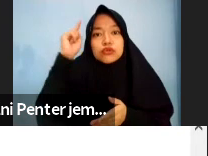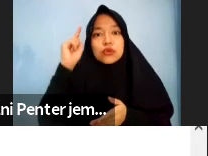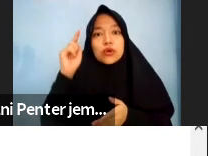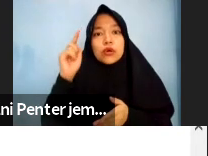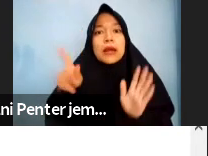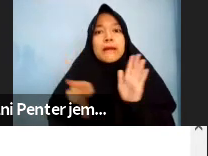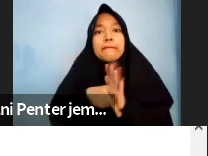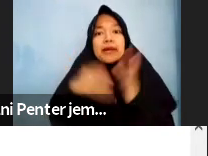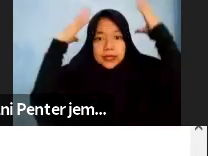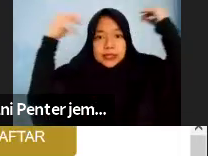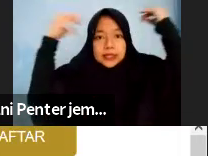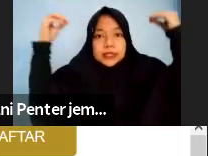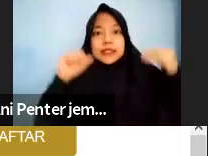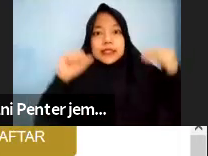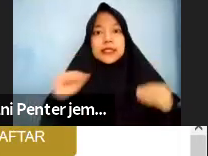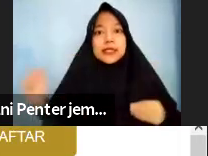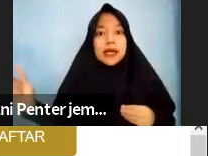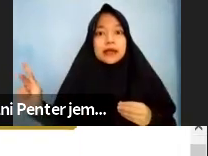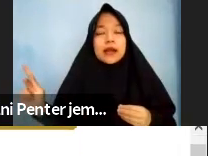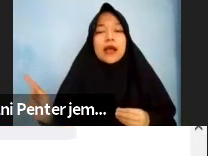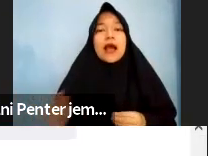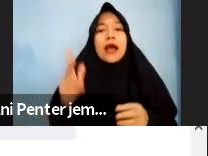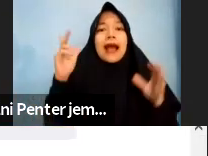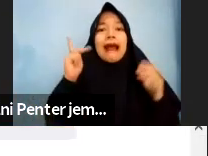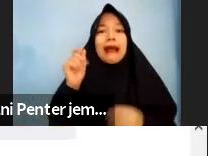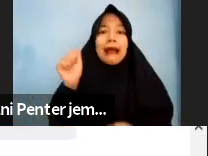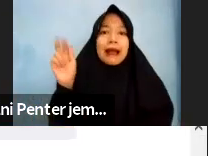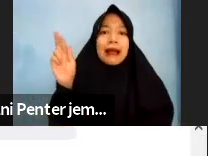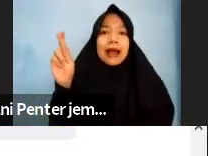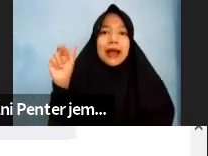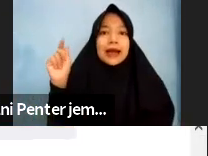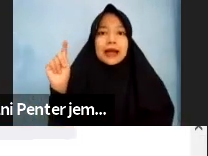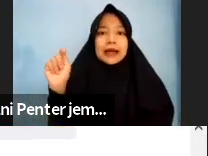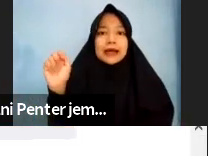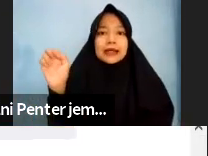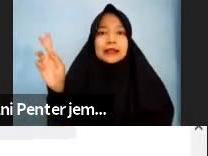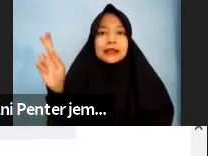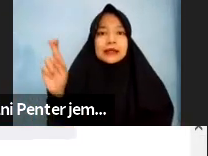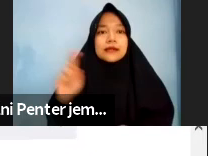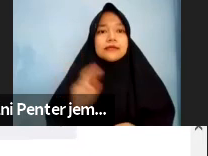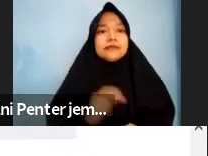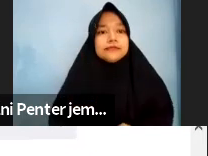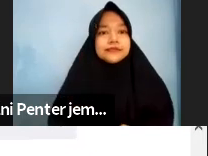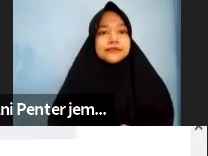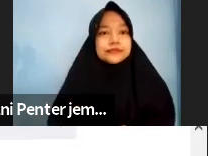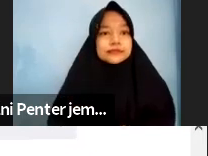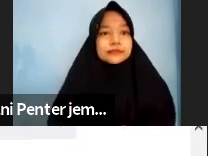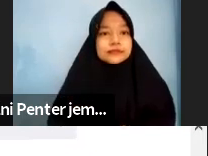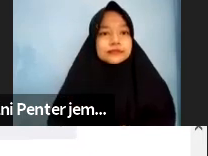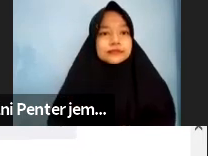Petruk the lounge hai hai